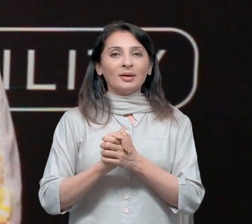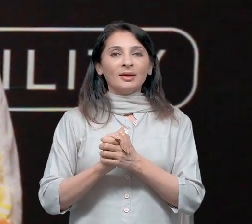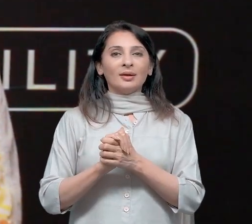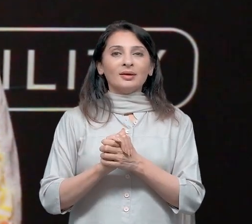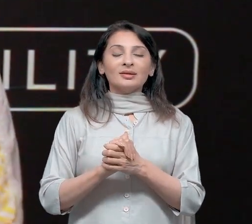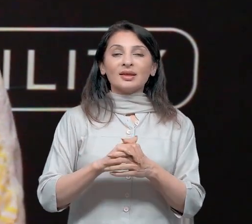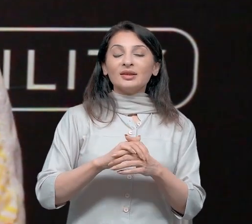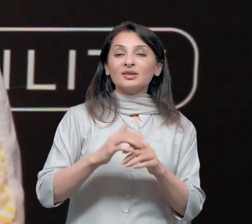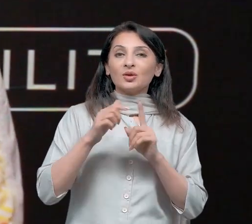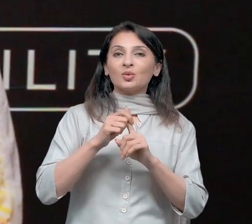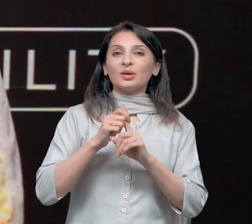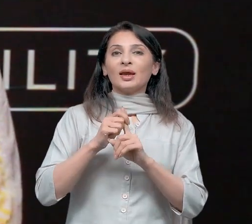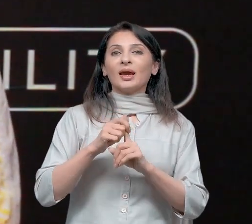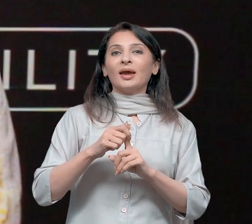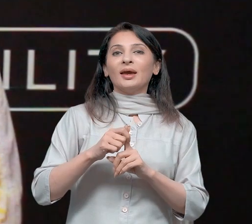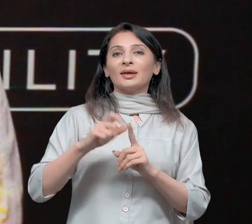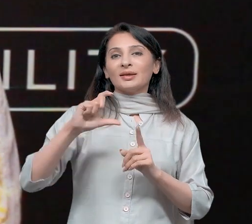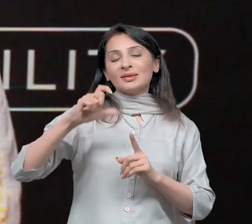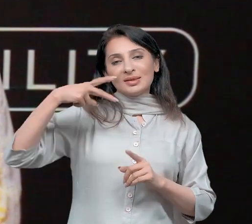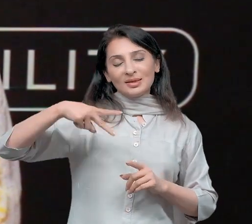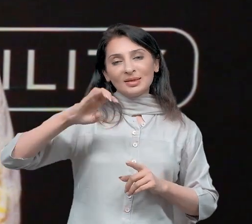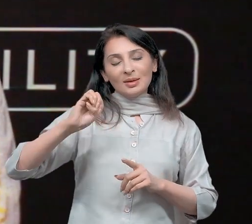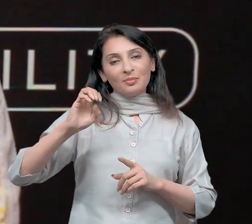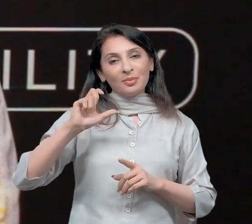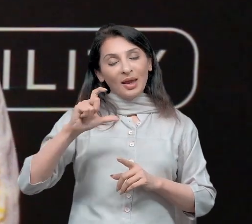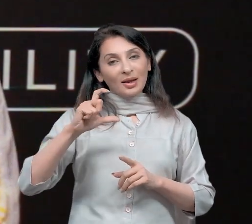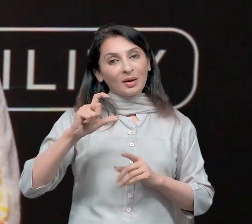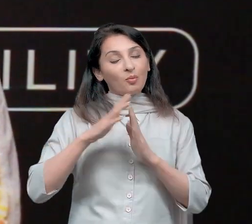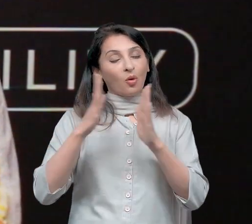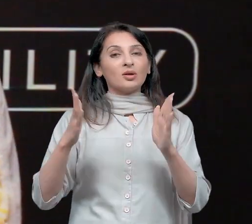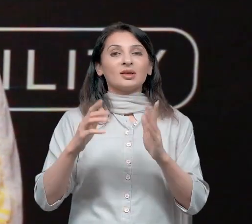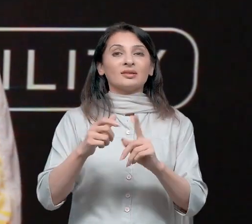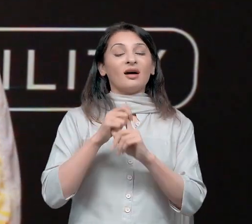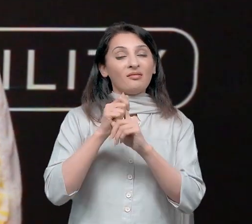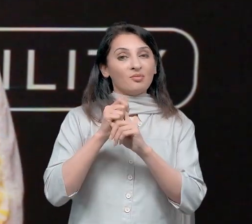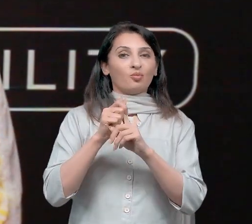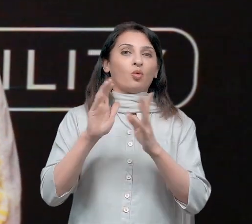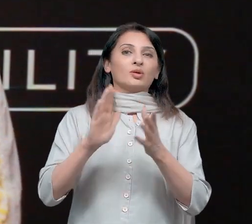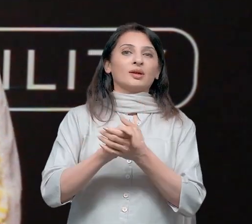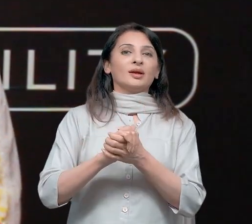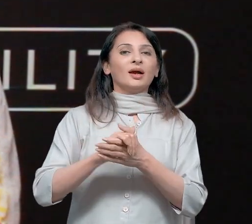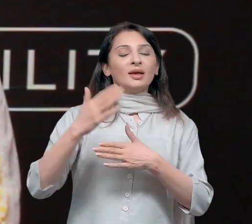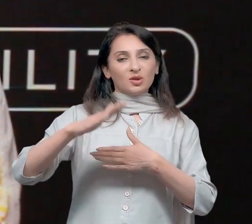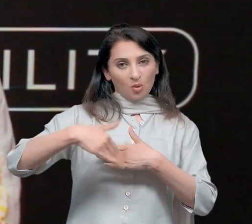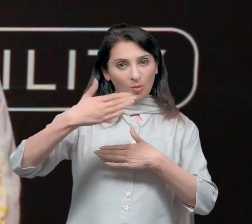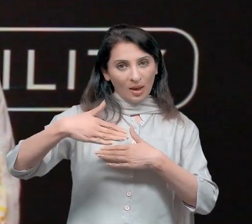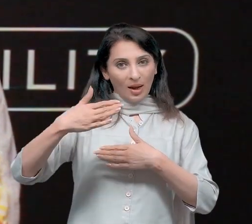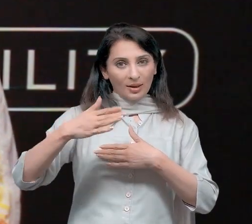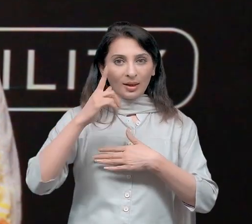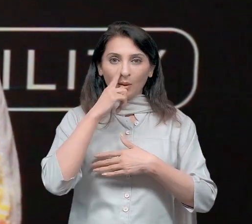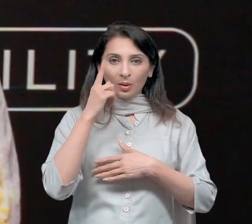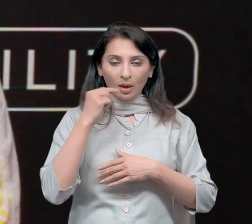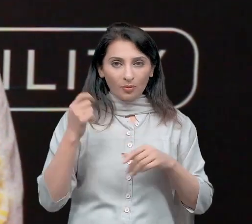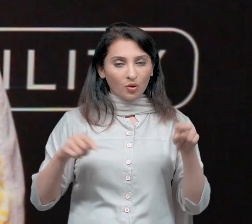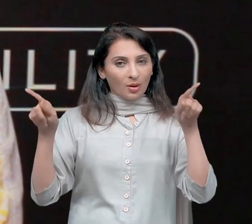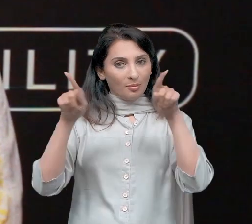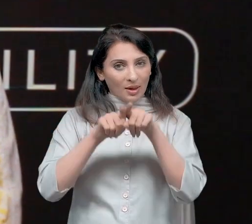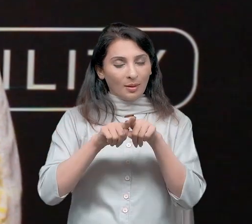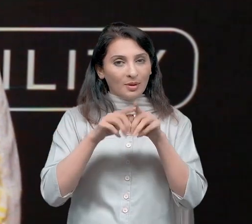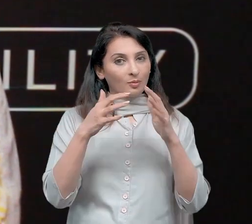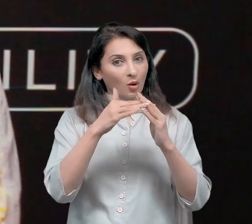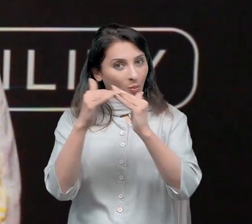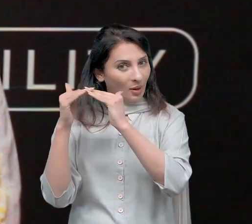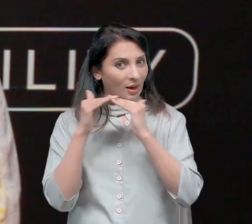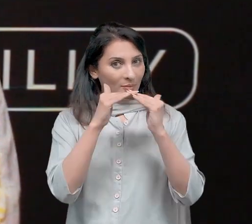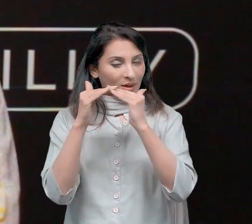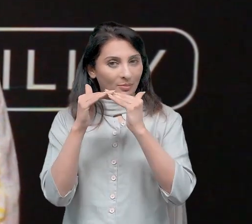ہے، اس کو ہم لے کے آئیں جینڈر ایکوالٹی کے اوپر اور اس کے اوپر کام کریں. اور اس کے اوپر ہو رہا ہے،